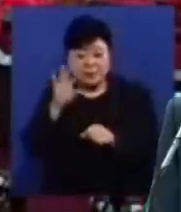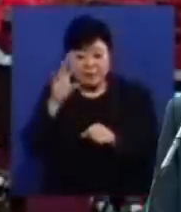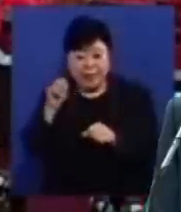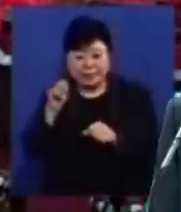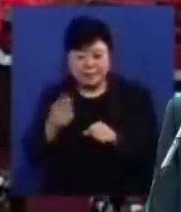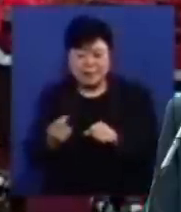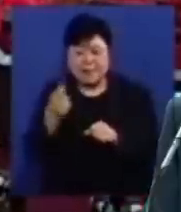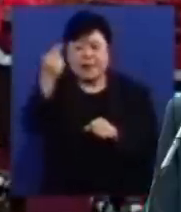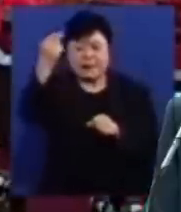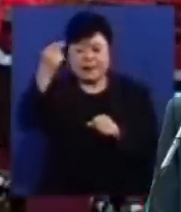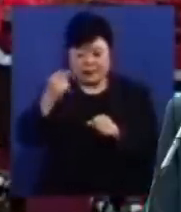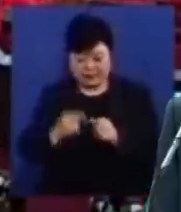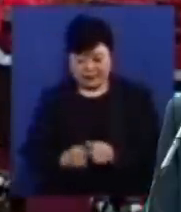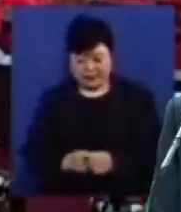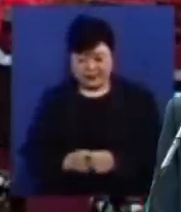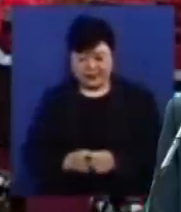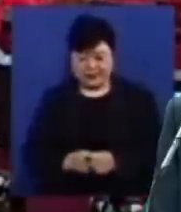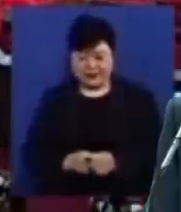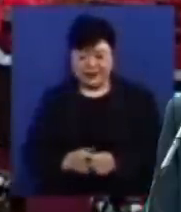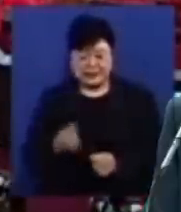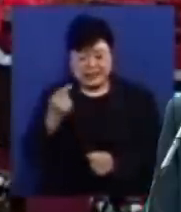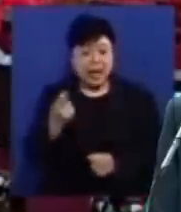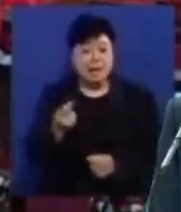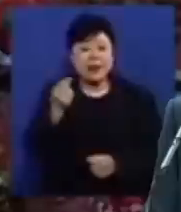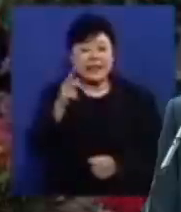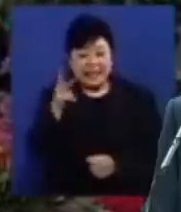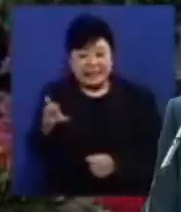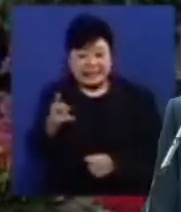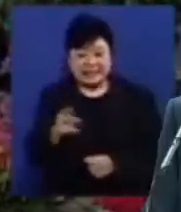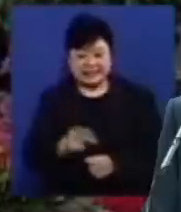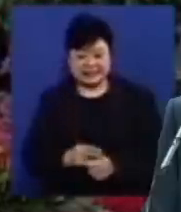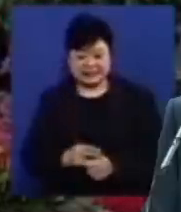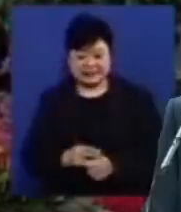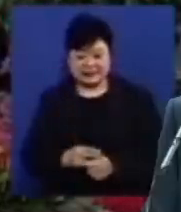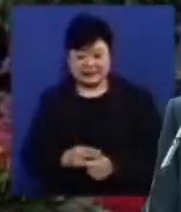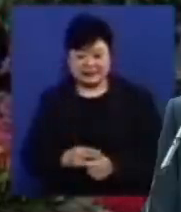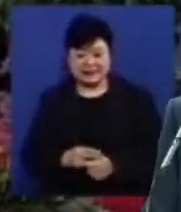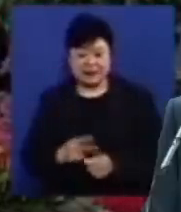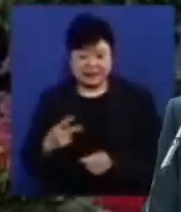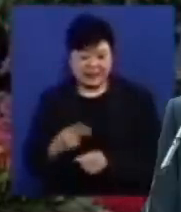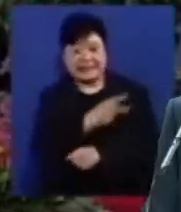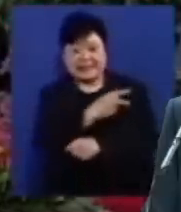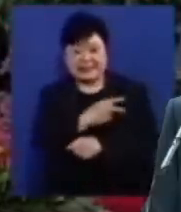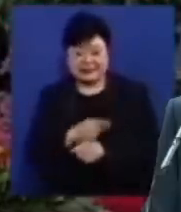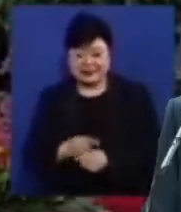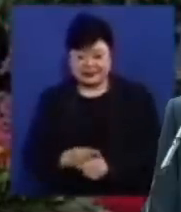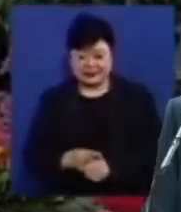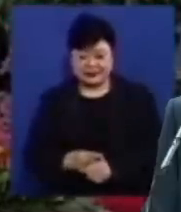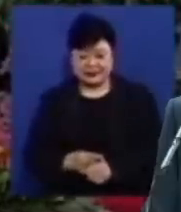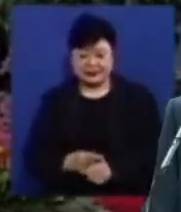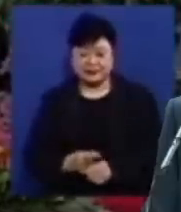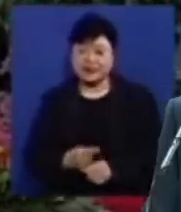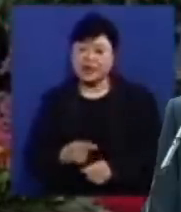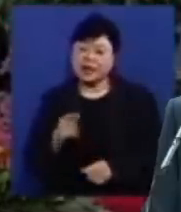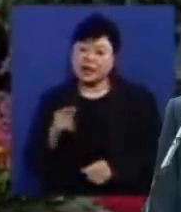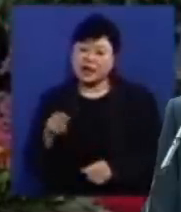것입니다. 오늘 가장 빠르다고 하는 KTX 전차도 최고 속력이